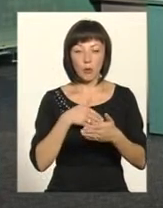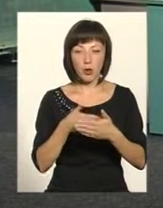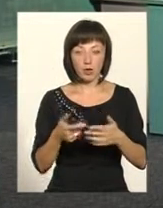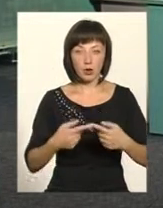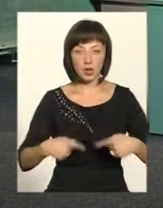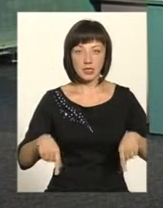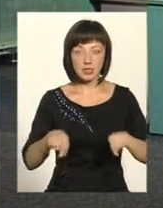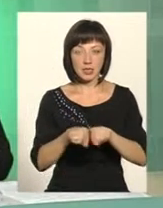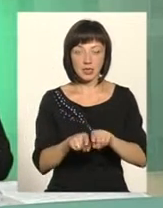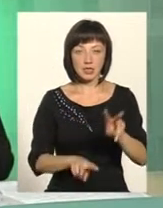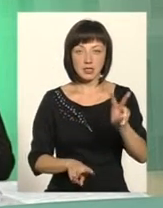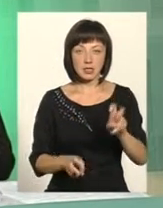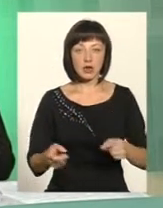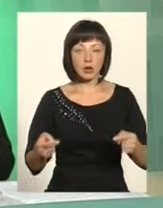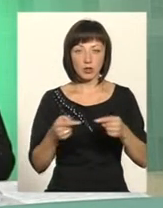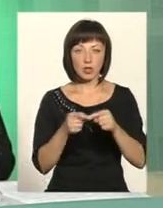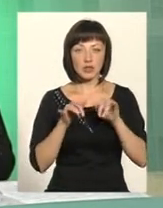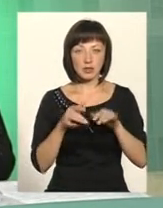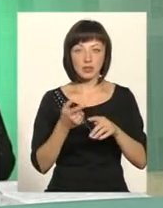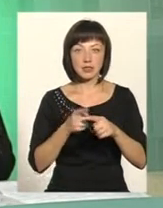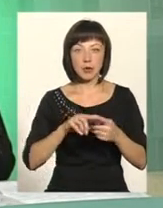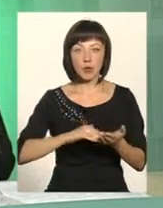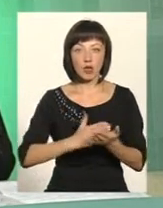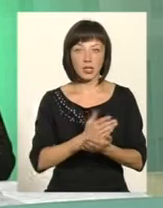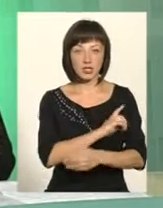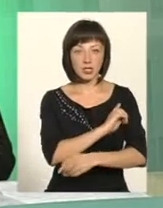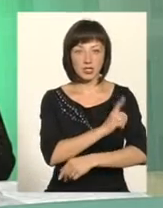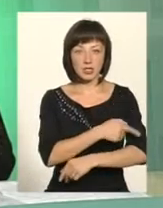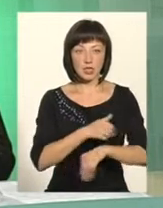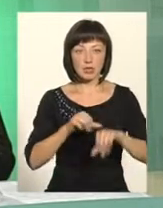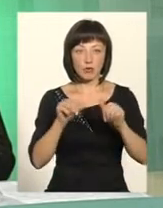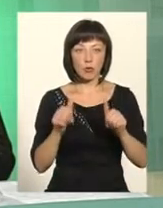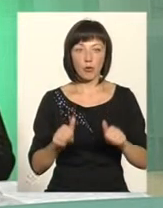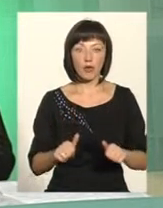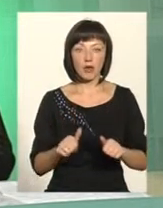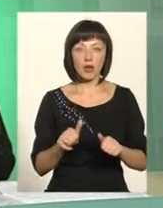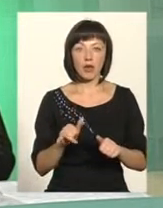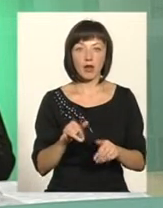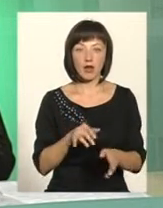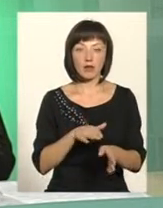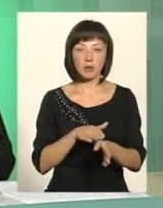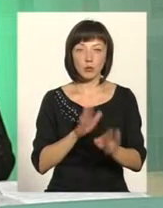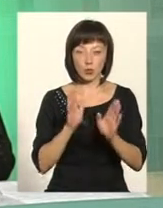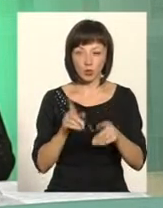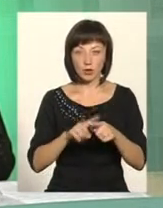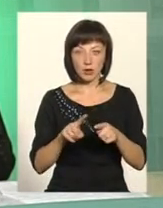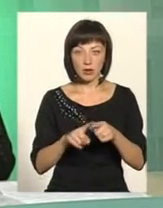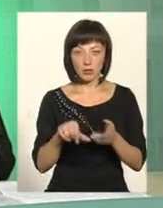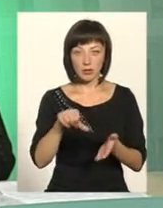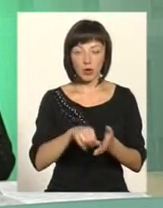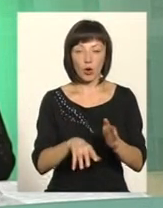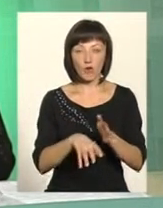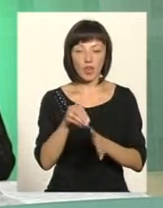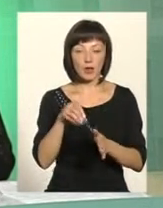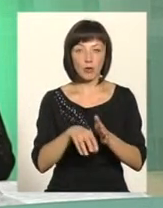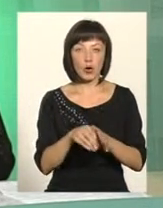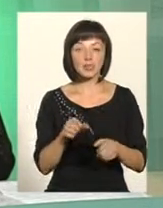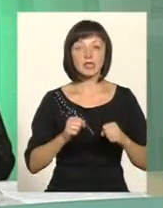організації за конкретні справи, а зараз це політична вже сила сформована, яка йде на вибори. І оці всі питання ми стараємося